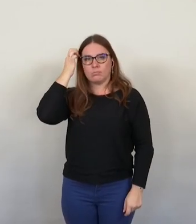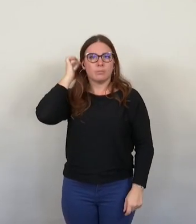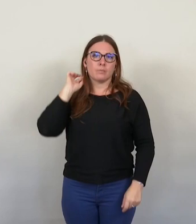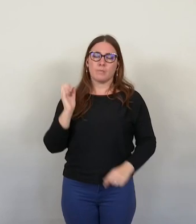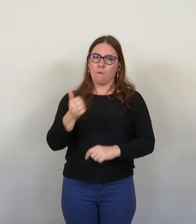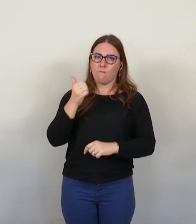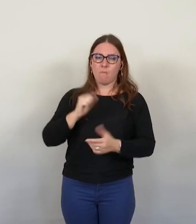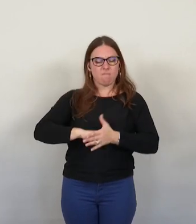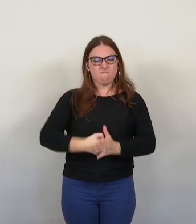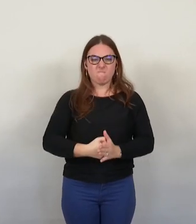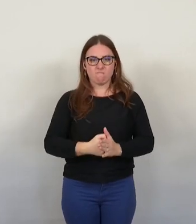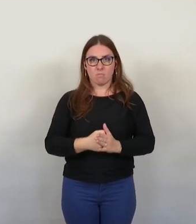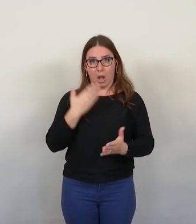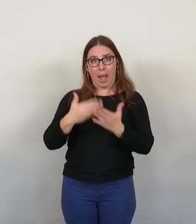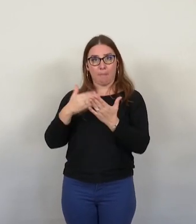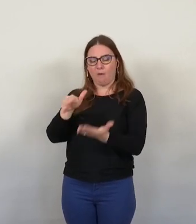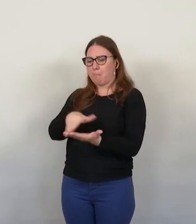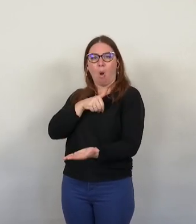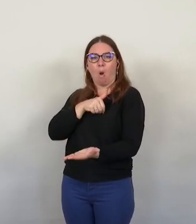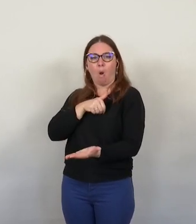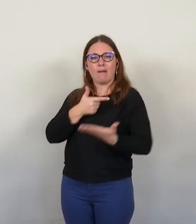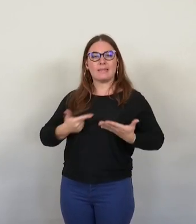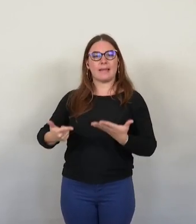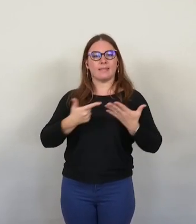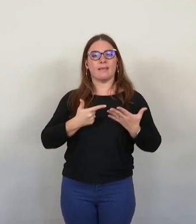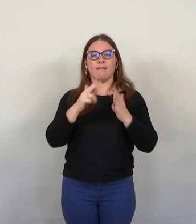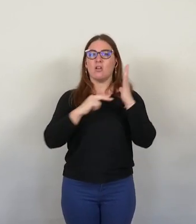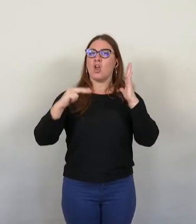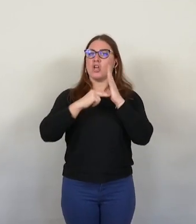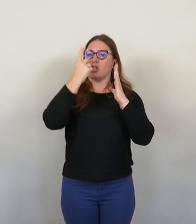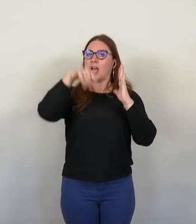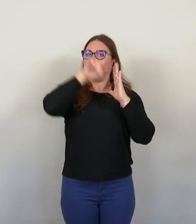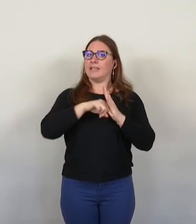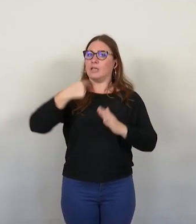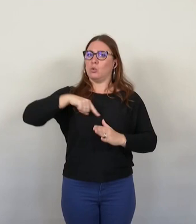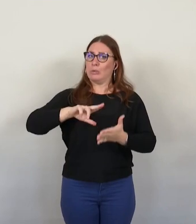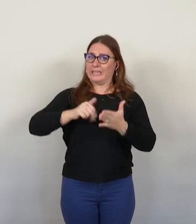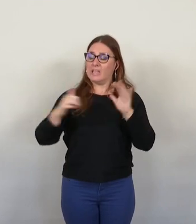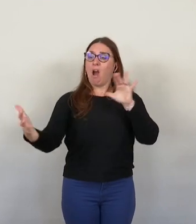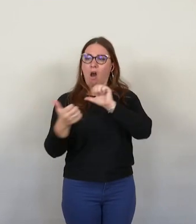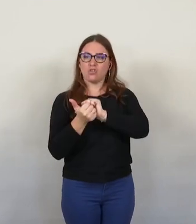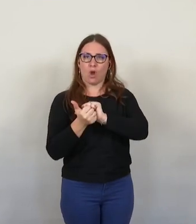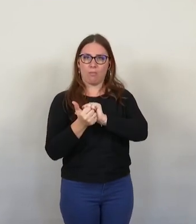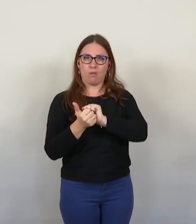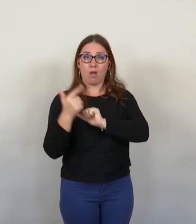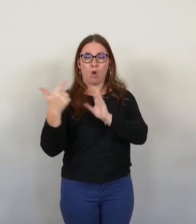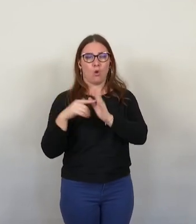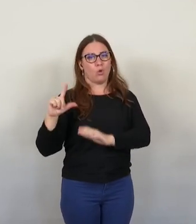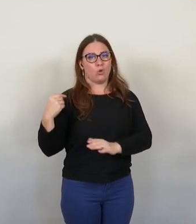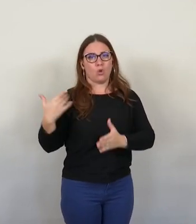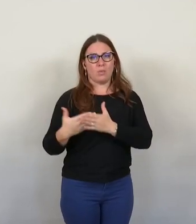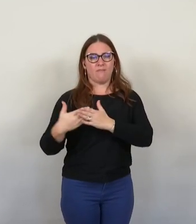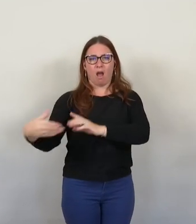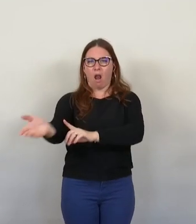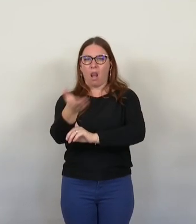part preuve en nous excluant qu'à l'égard de la charte éthique que nous avons signé à vos côtés en 2020 en grande